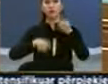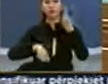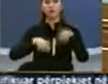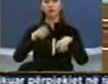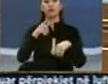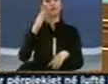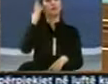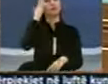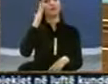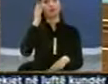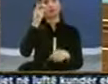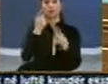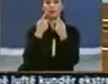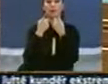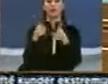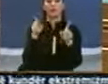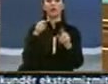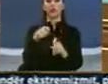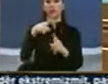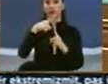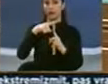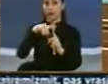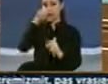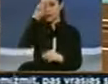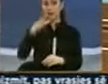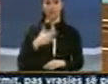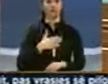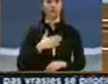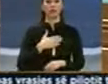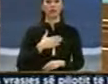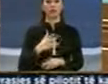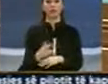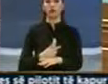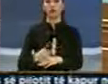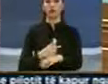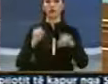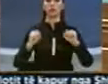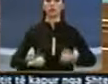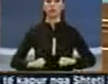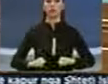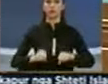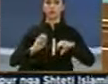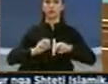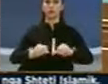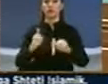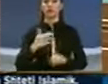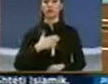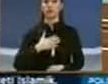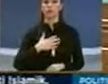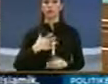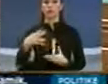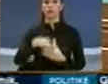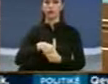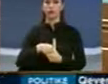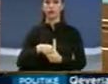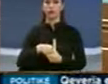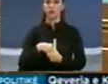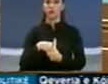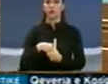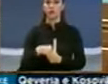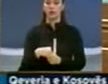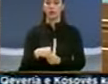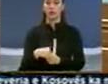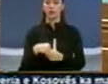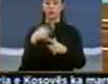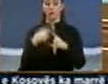mendojnë pak më ndryshe që Trepça është pasuria jona, është jo vetëm në territorin e Kosovës, por shumë e qartë që është territorin e Kosovës